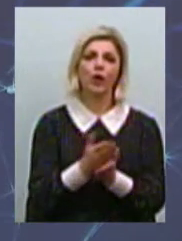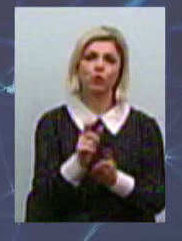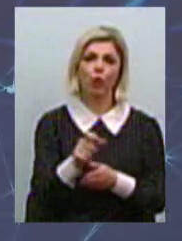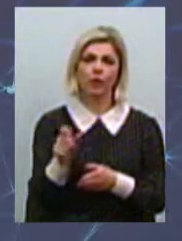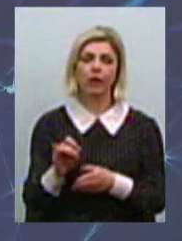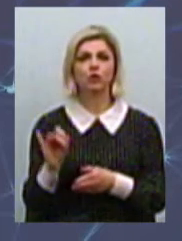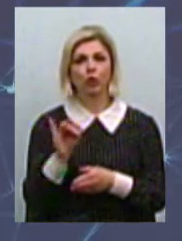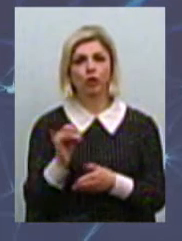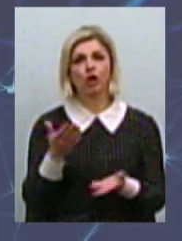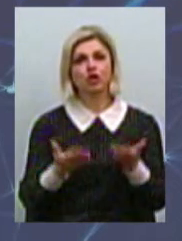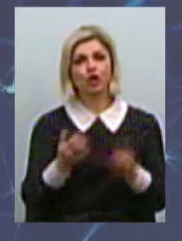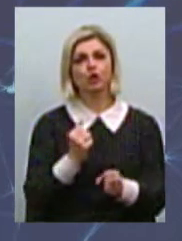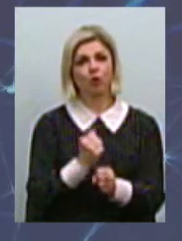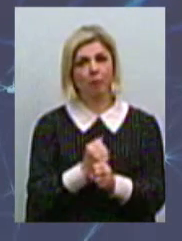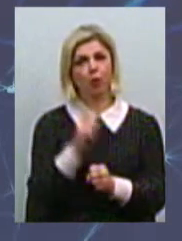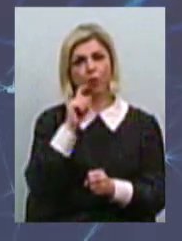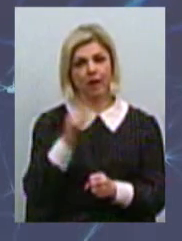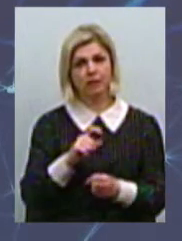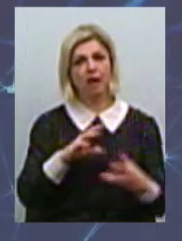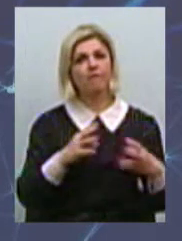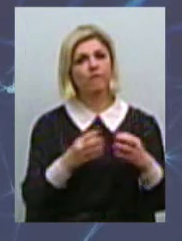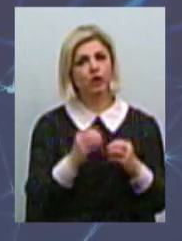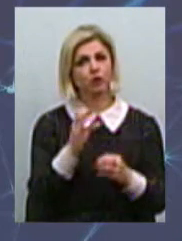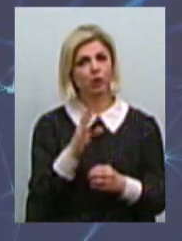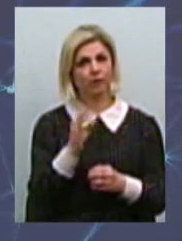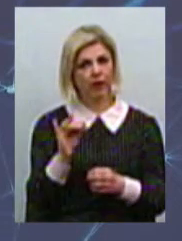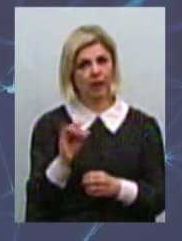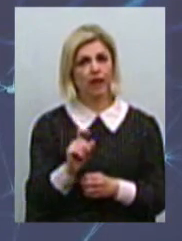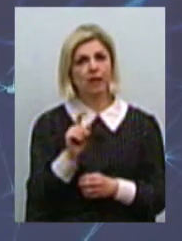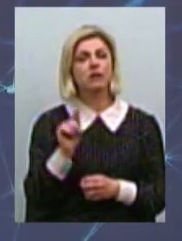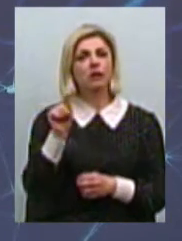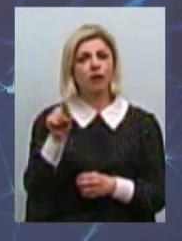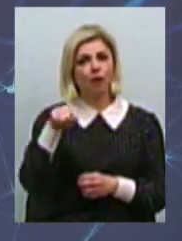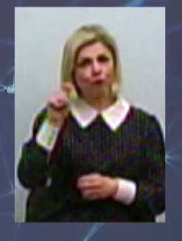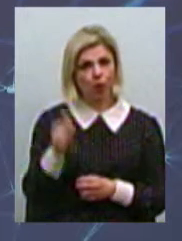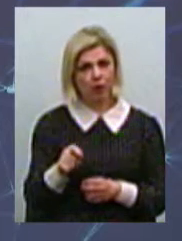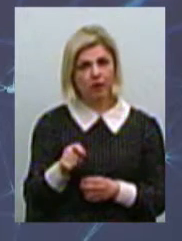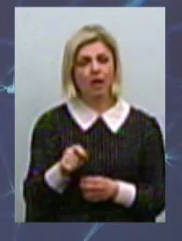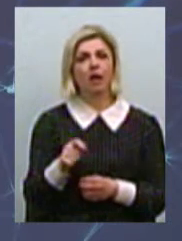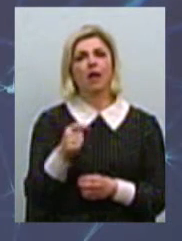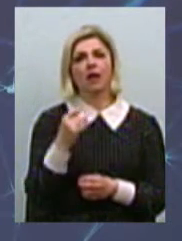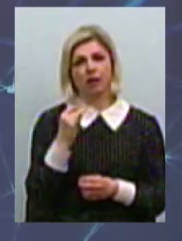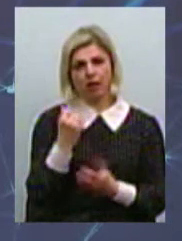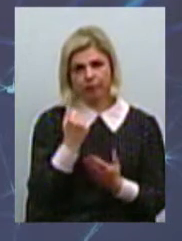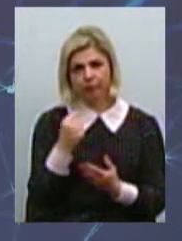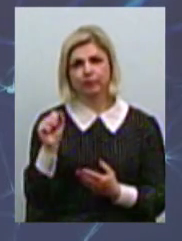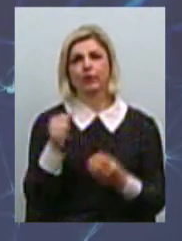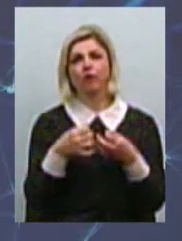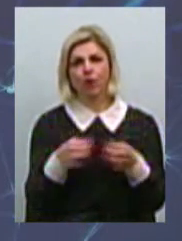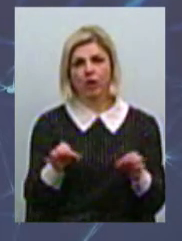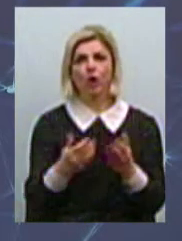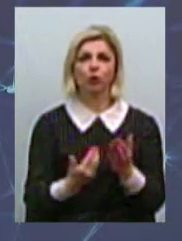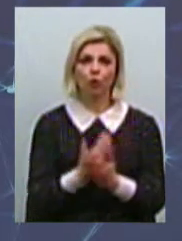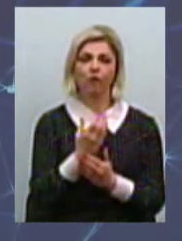Чи зробили українці висновки із тих воєн, із тих змагань визвольних, котрі були в минулому столітті